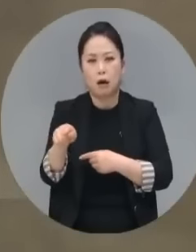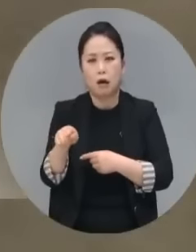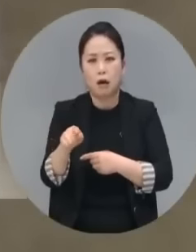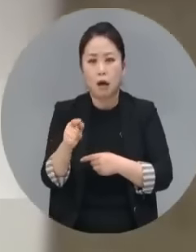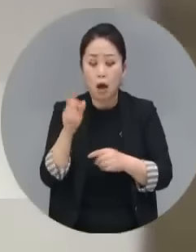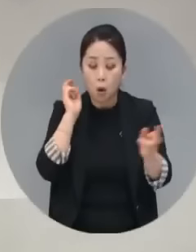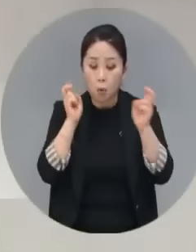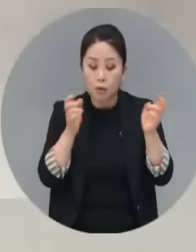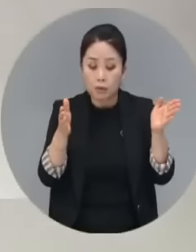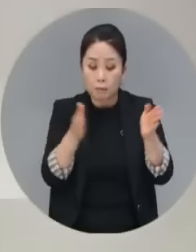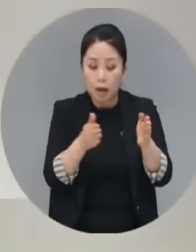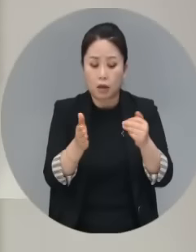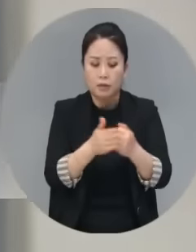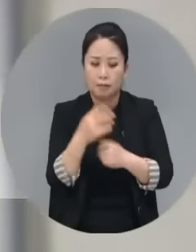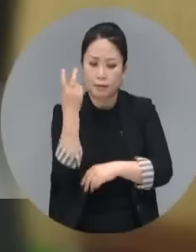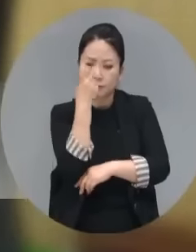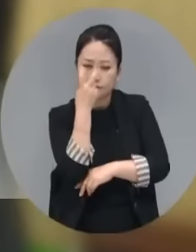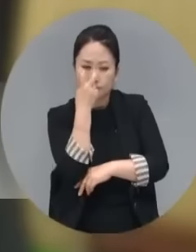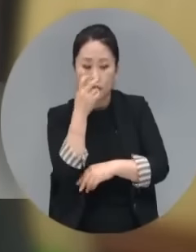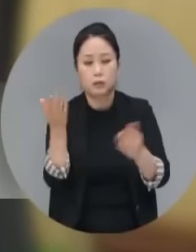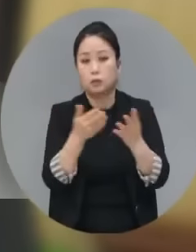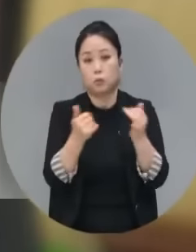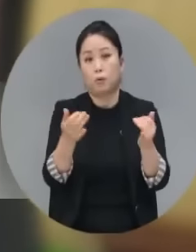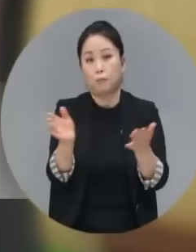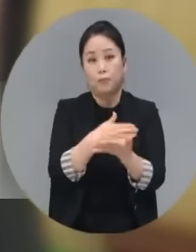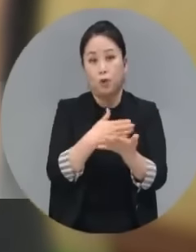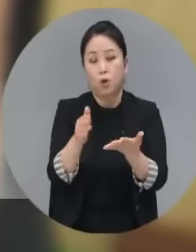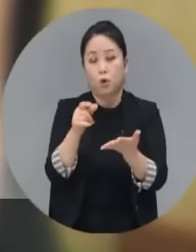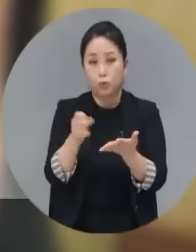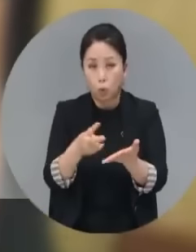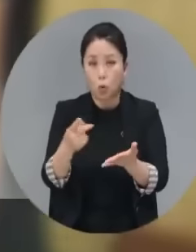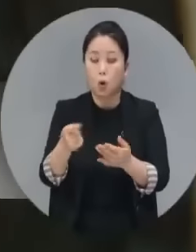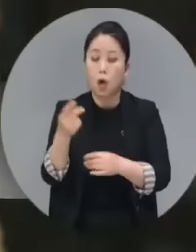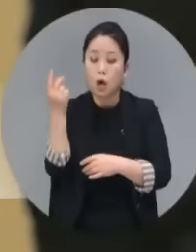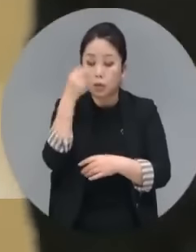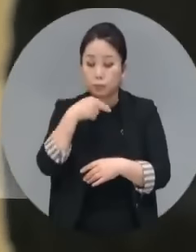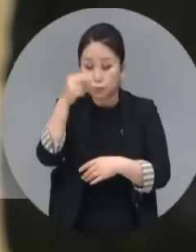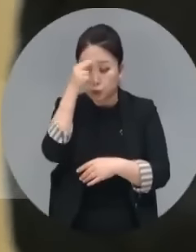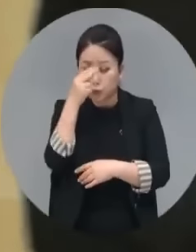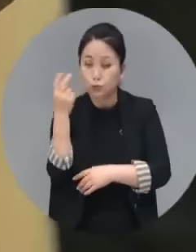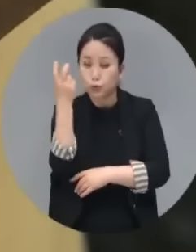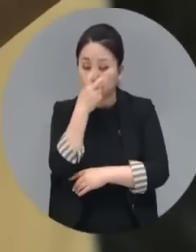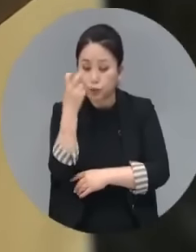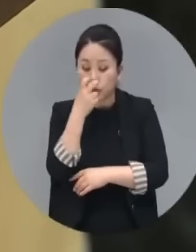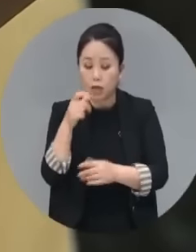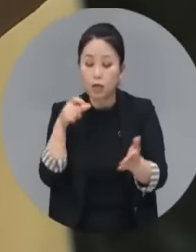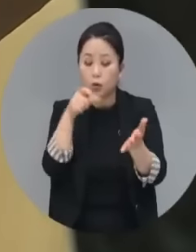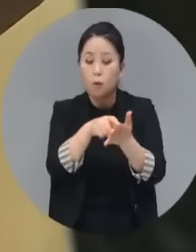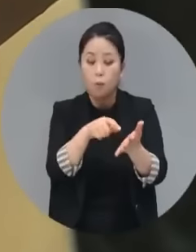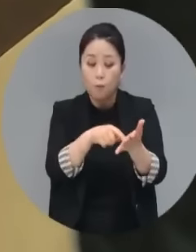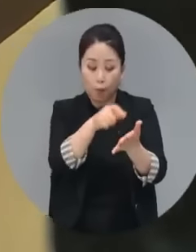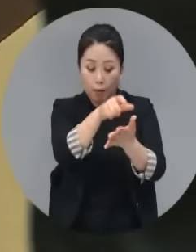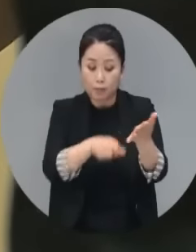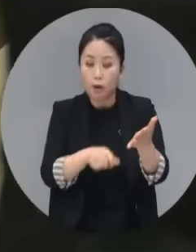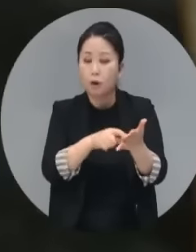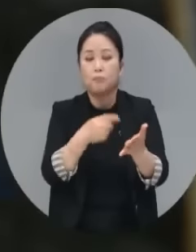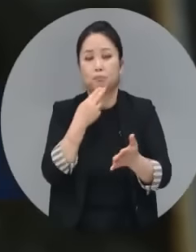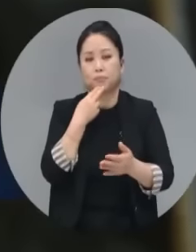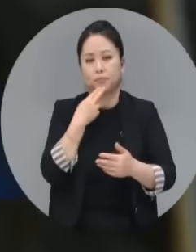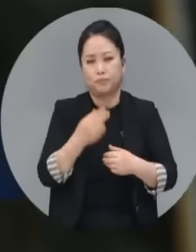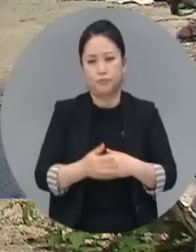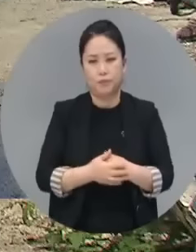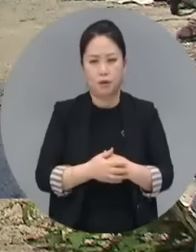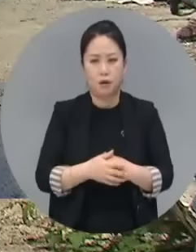보니 감시하는 직원도 없었고 음주 측정 기록을 적어두는 기록부조차 없었습니다. 이런 거 안